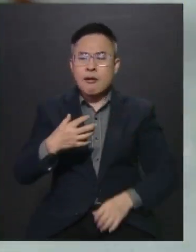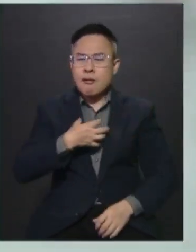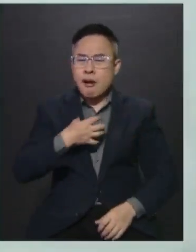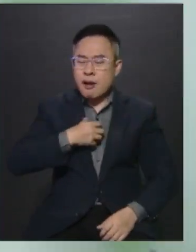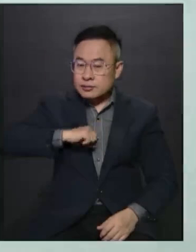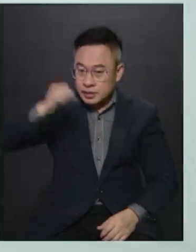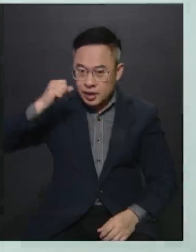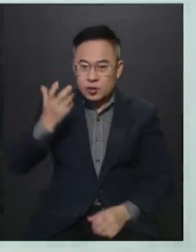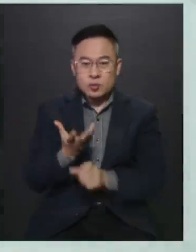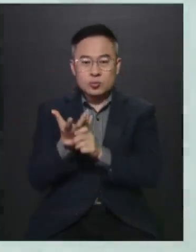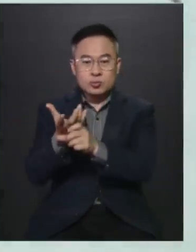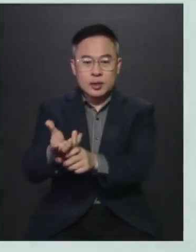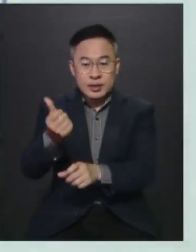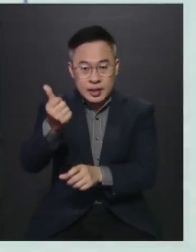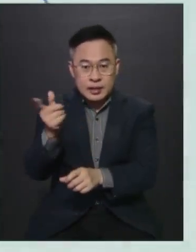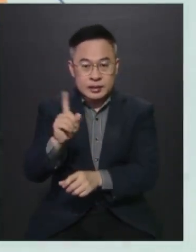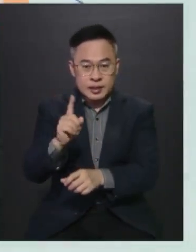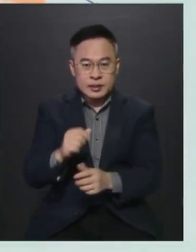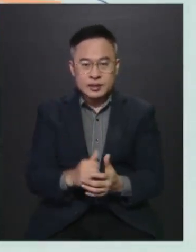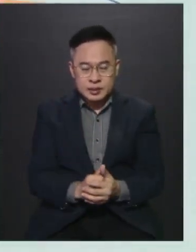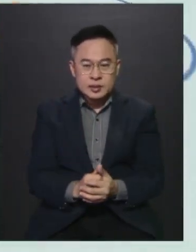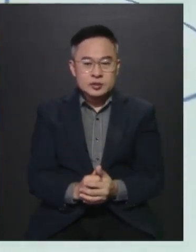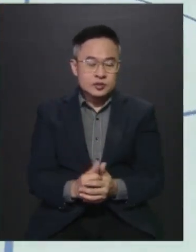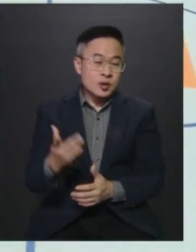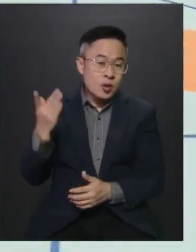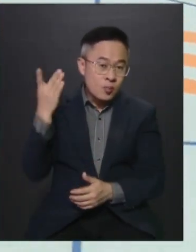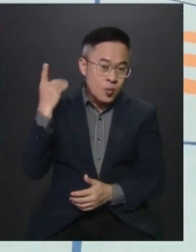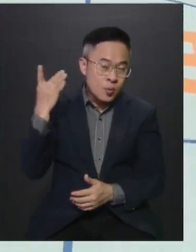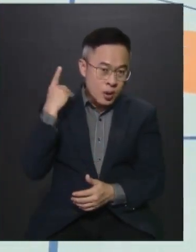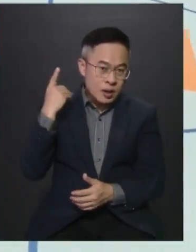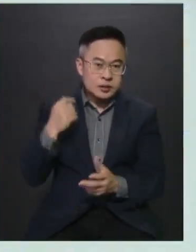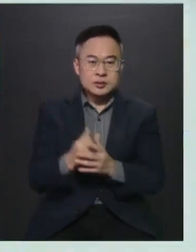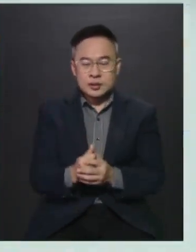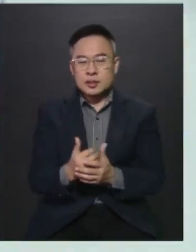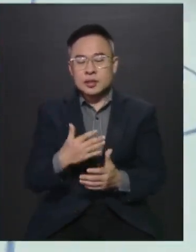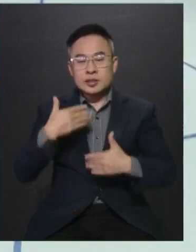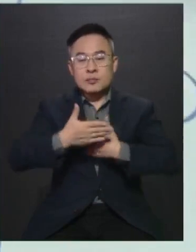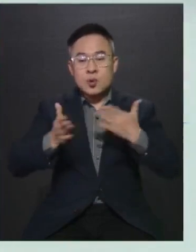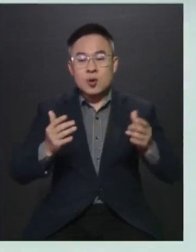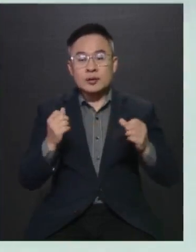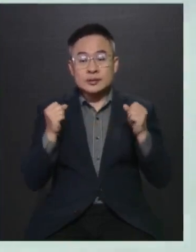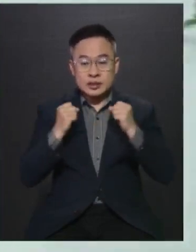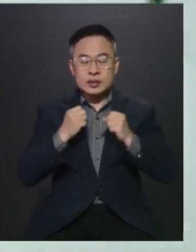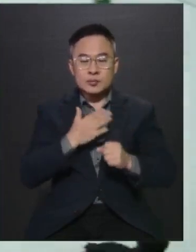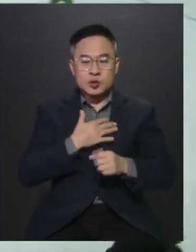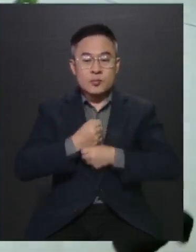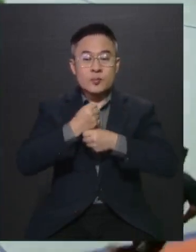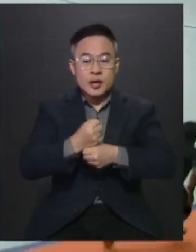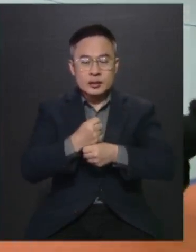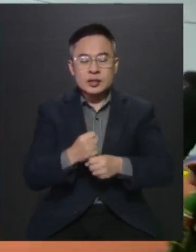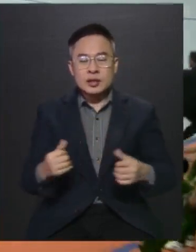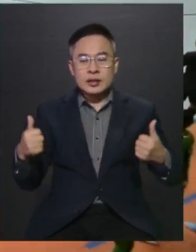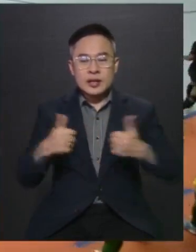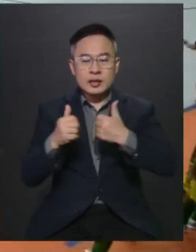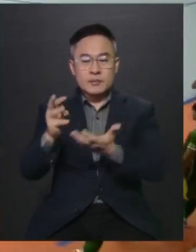ชัยให้ได้นะคะเพื่อการคว้าแชมป์ฟุตซอลไทยลีกครั้งแรกของสโมสรก็เปิดบ้านเอาชนะราชภัฏเพชรบุรีไปแบบไม่พ